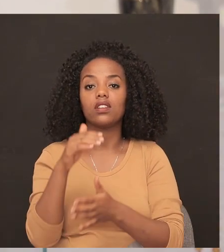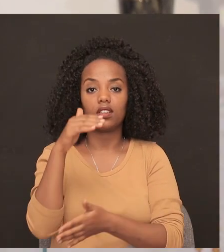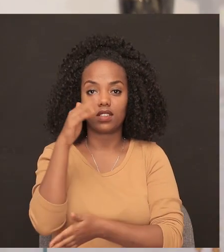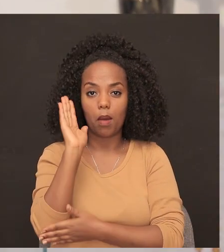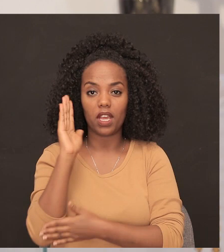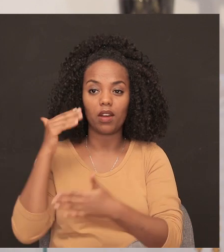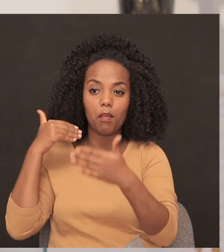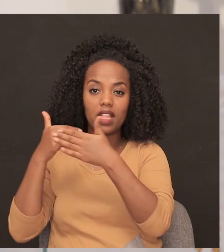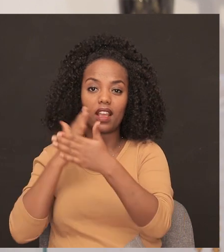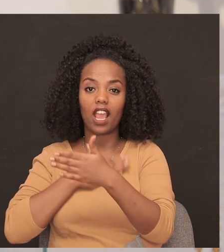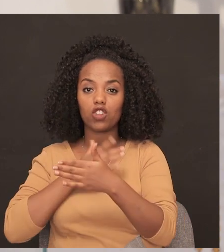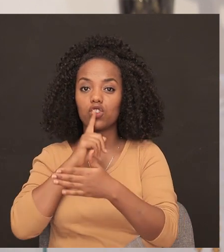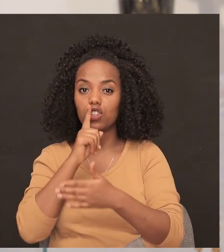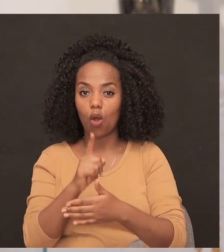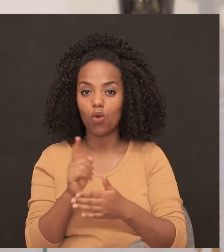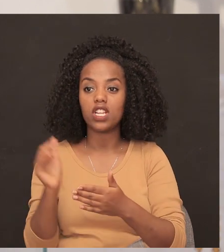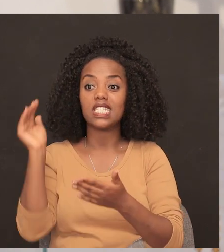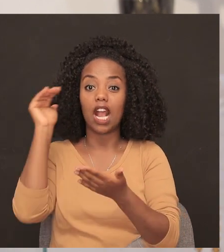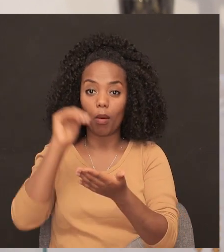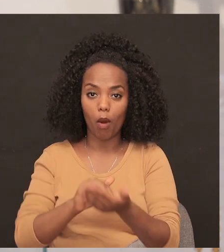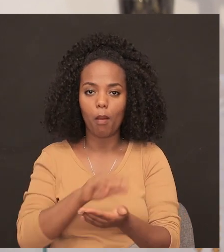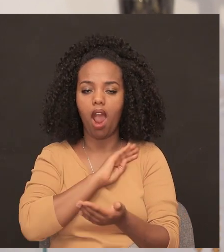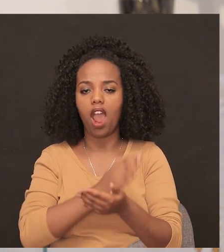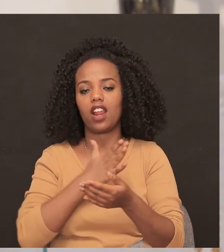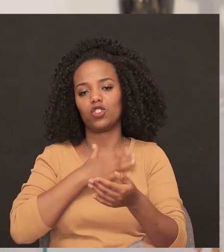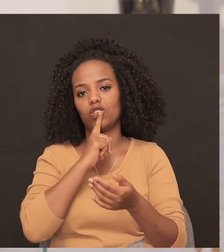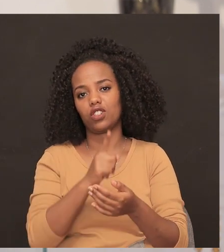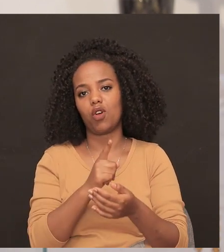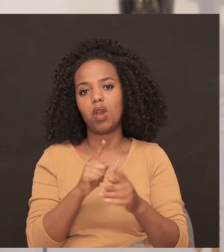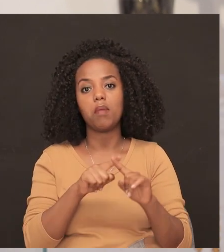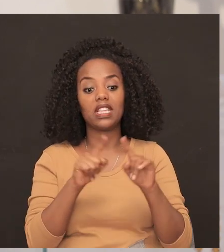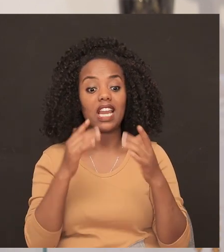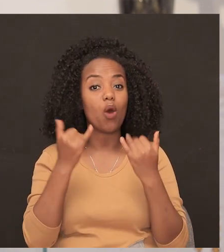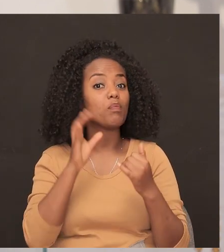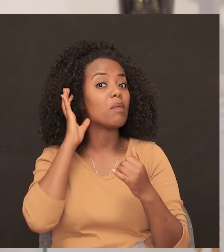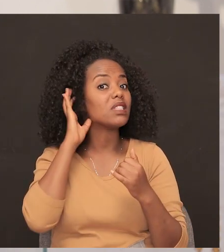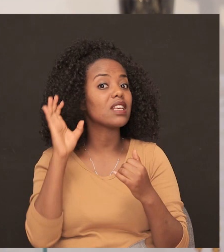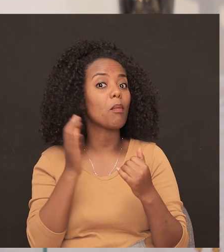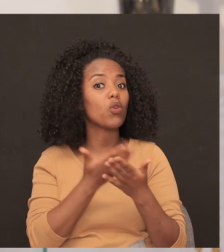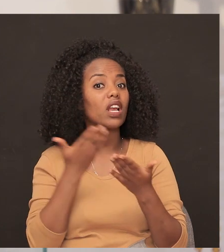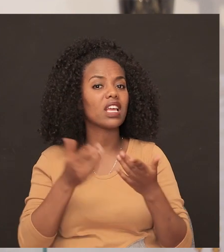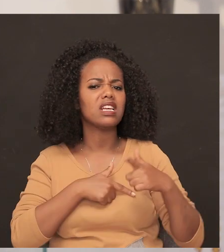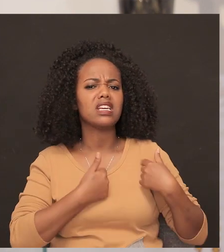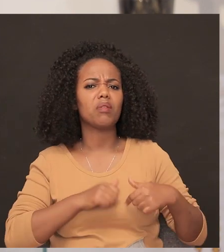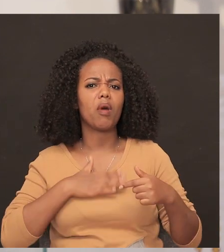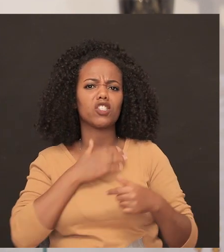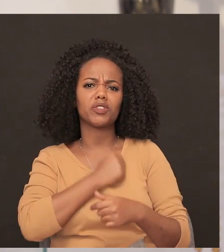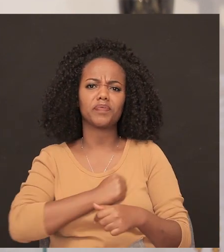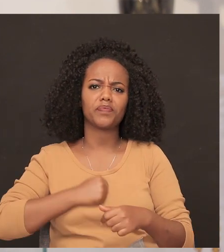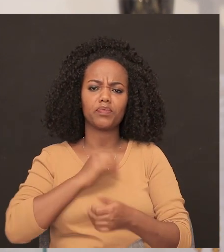እግዚአብሔር መጠጊያችን ነው፣ ደግሞም ኃይላችን ነው። በተለይ አሁን በምንሰማው ነገር ልባችን ርዶ